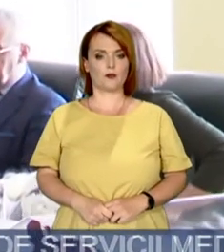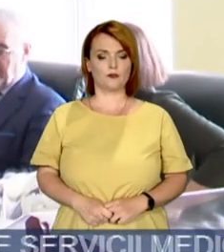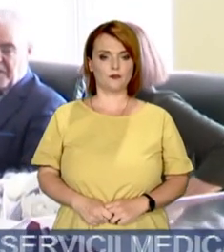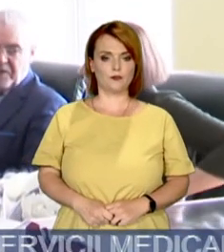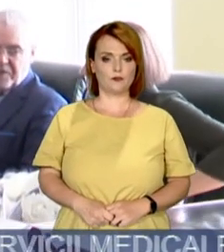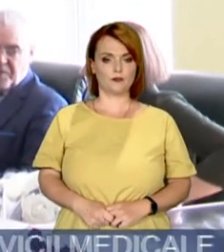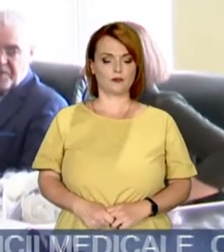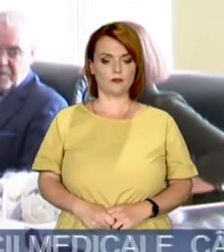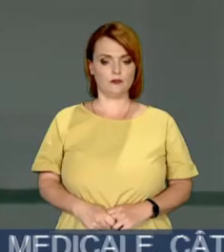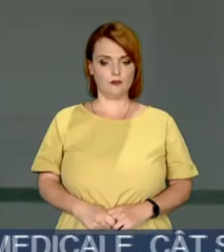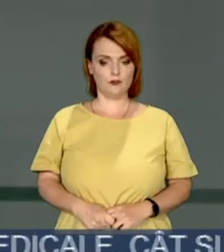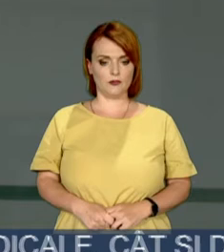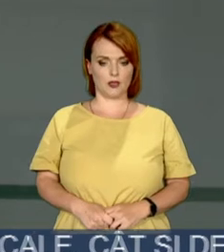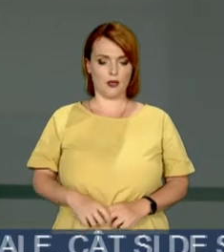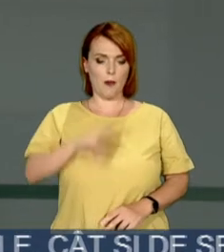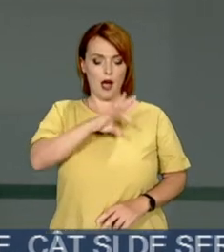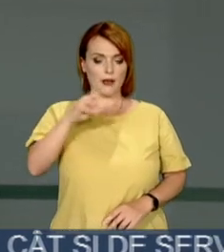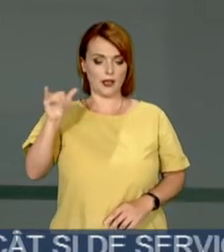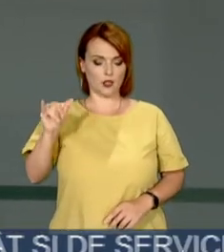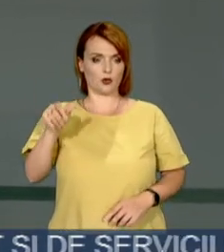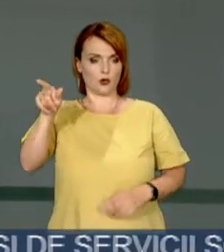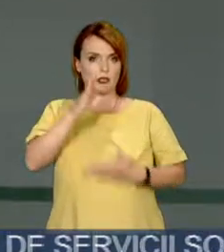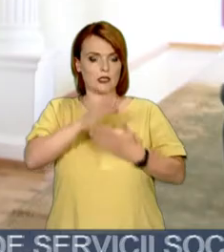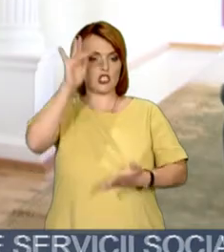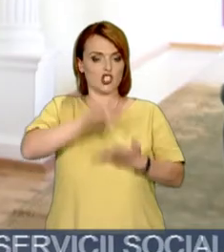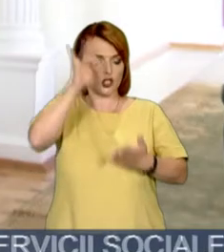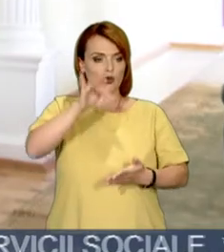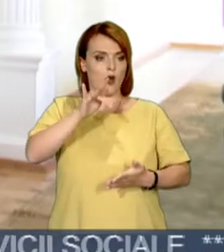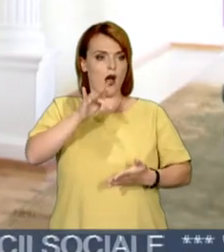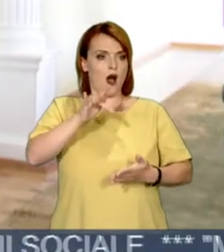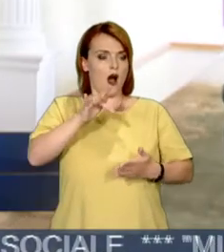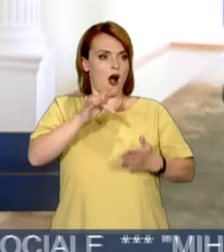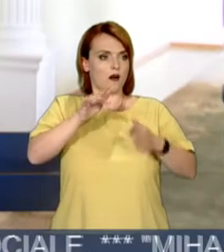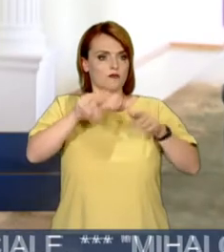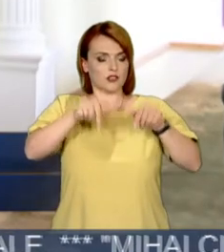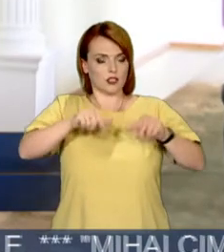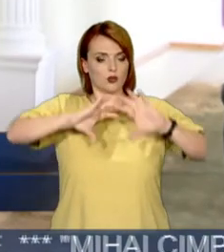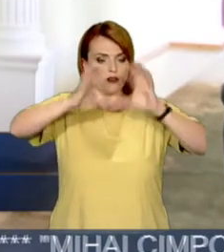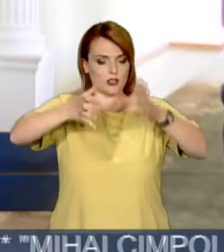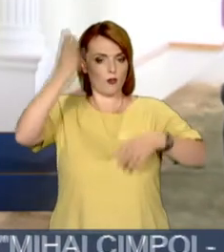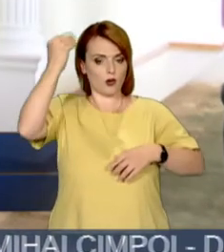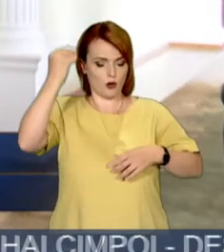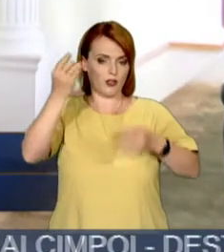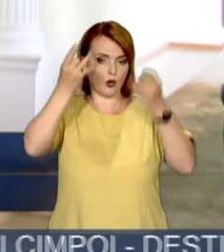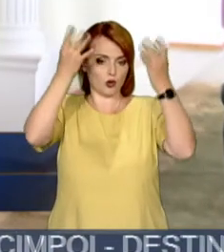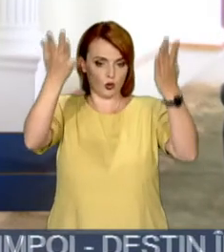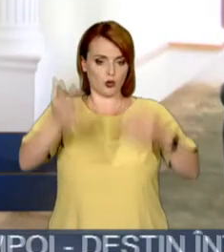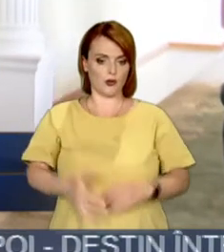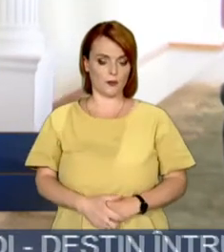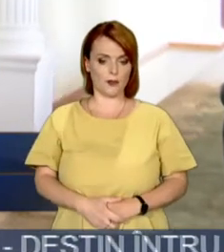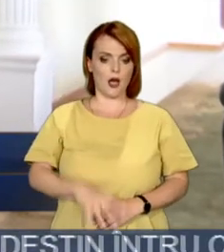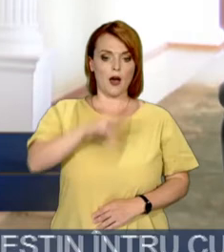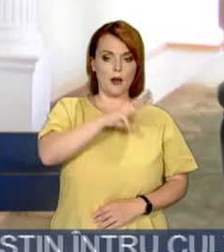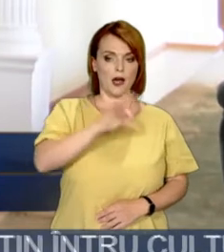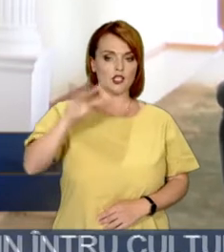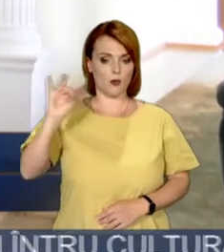canonic al culturii noastre și al culturii universale. Critica și istoria literaturii române din Basarabia, domnul